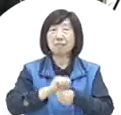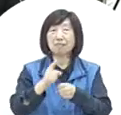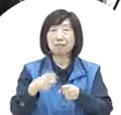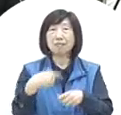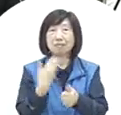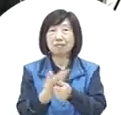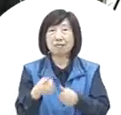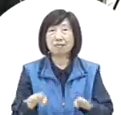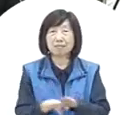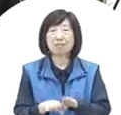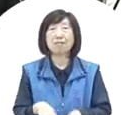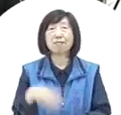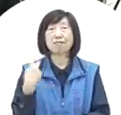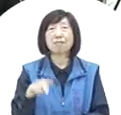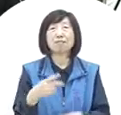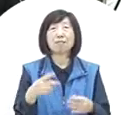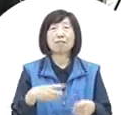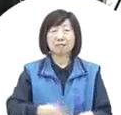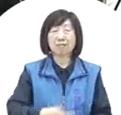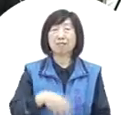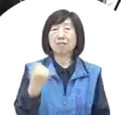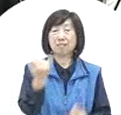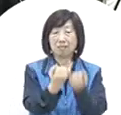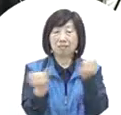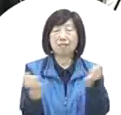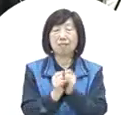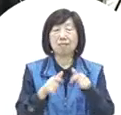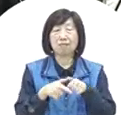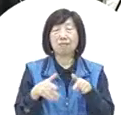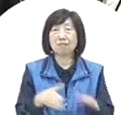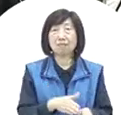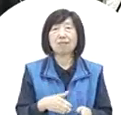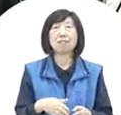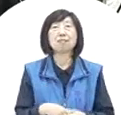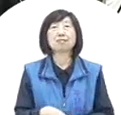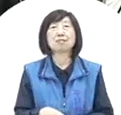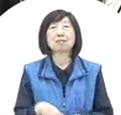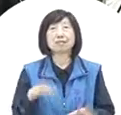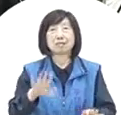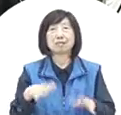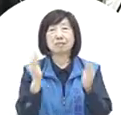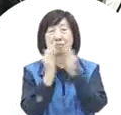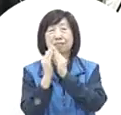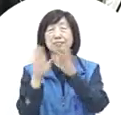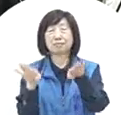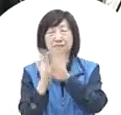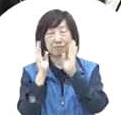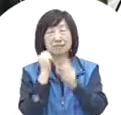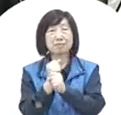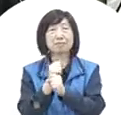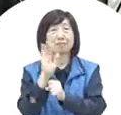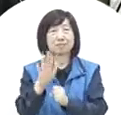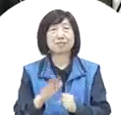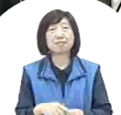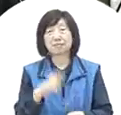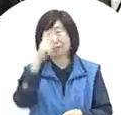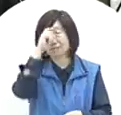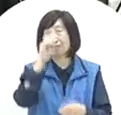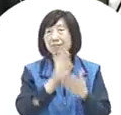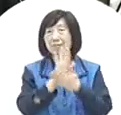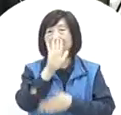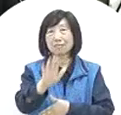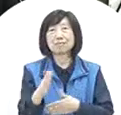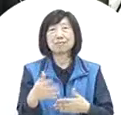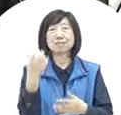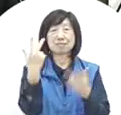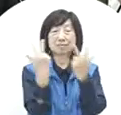就是我们的产妇，也就是我们的孕妇心理。目前我们的桃园已经开始在推行了，我希望未来我们的